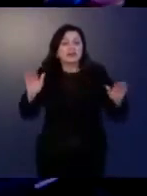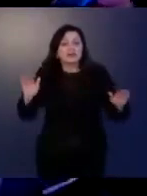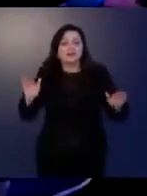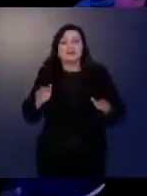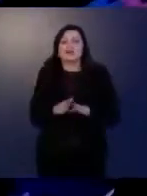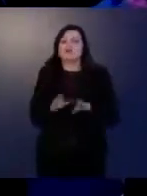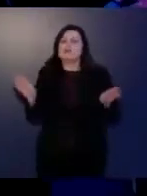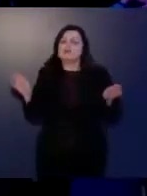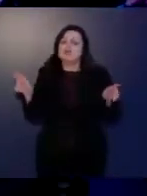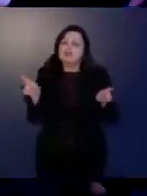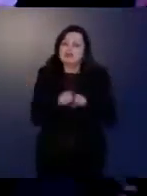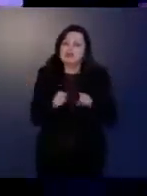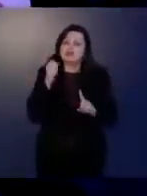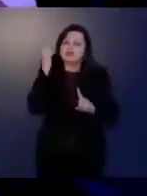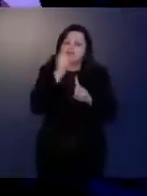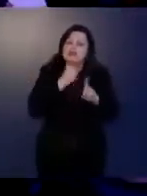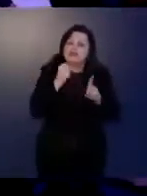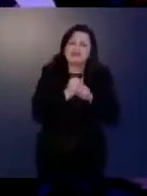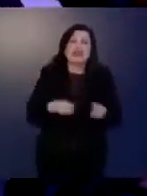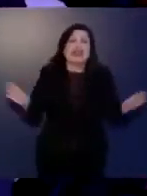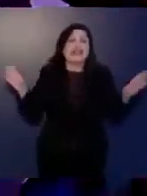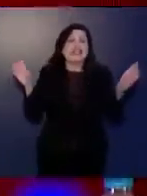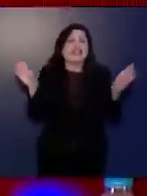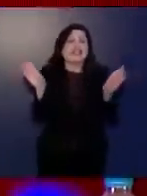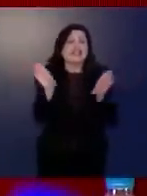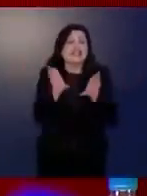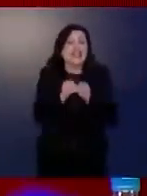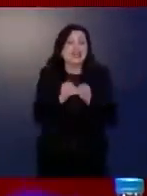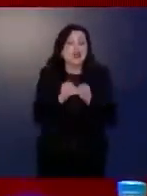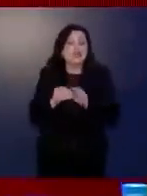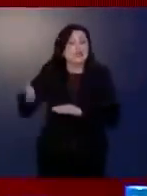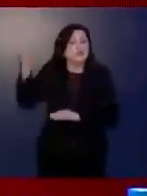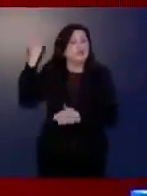συναγωνιστές, σύντροφοι παλαιοί και νέοι,